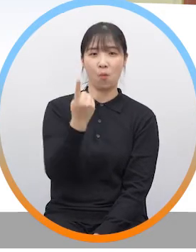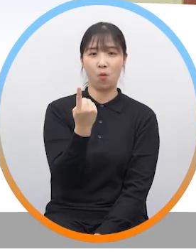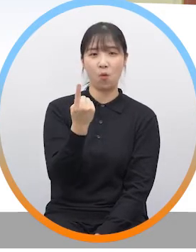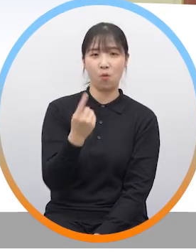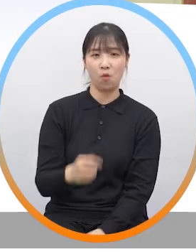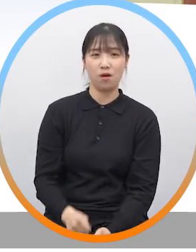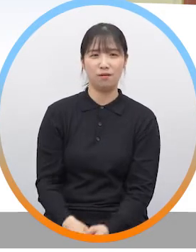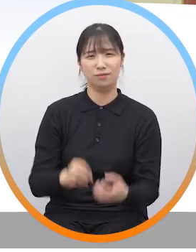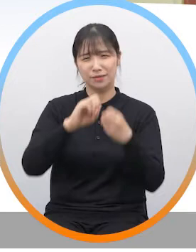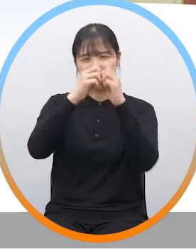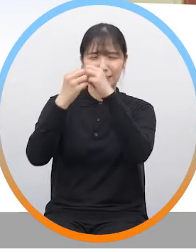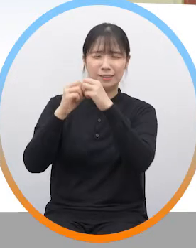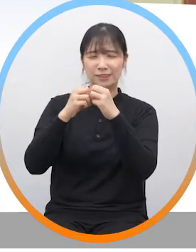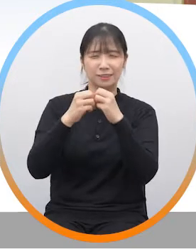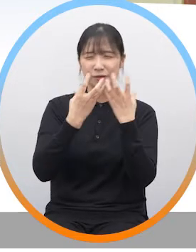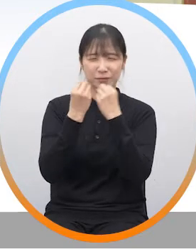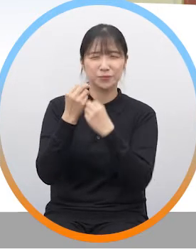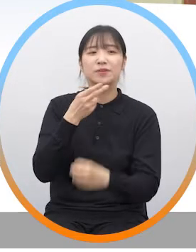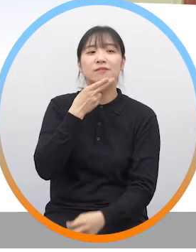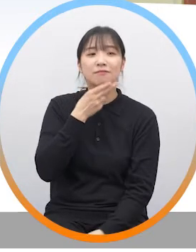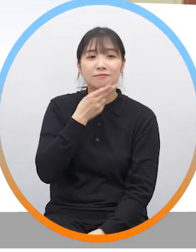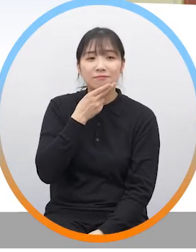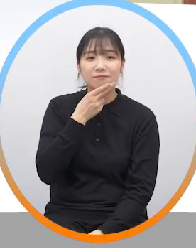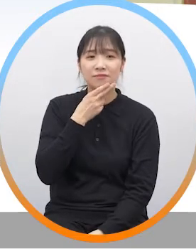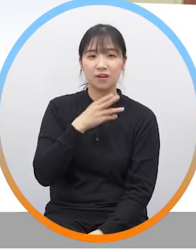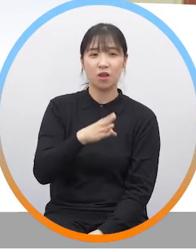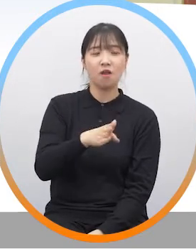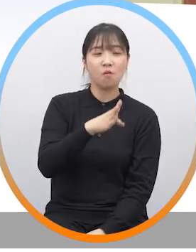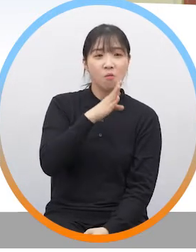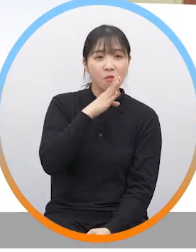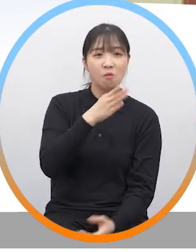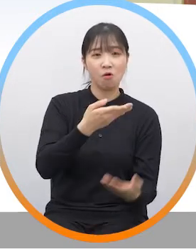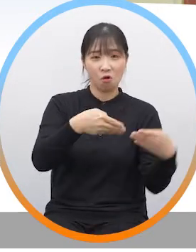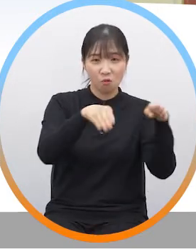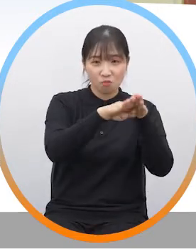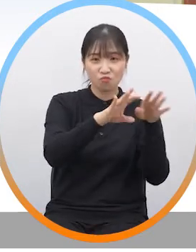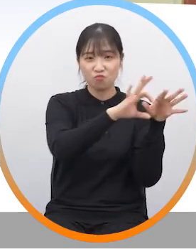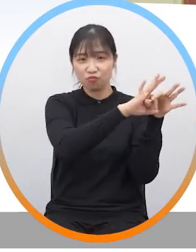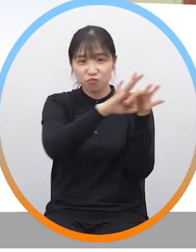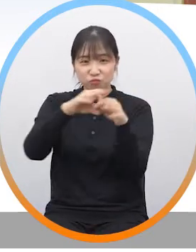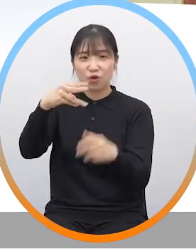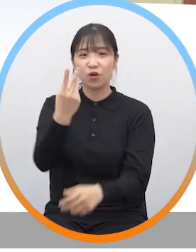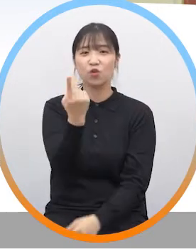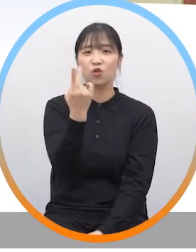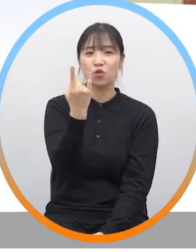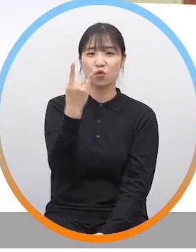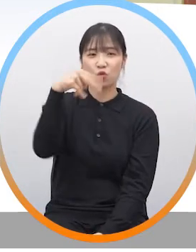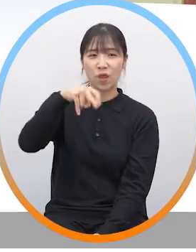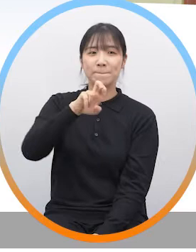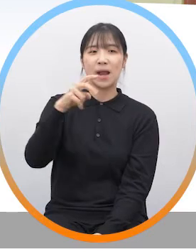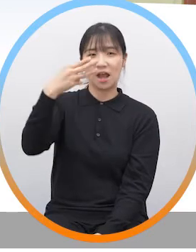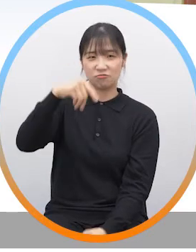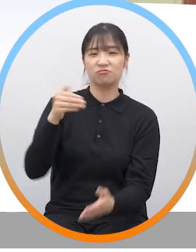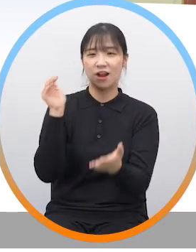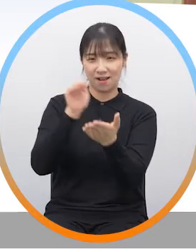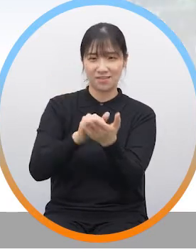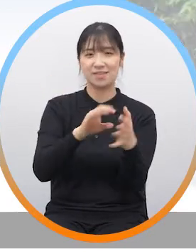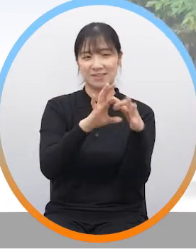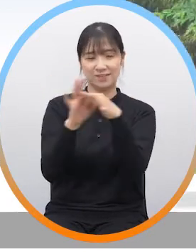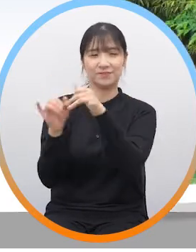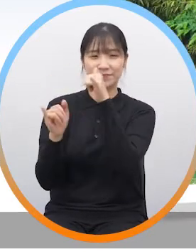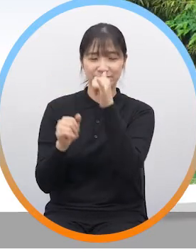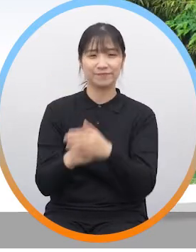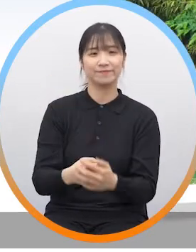굉장히 그 장식을 하지 않고 저쪽 본 건물에서 쭉 이쪽 탭마루까지 연결되어 있습니다.